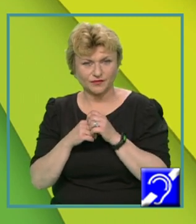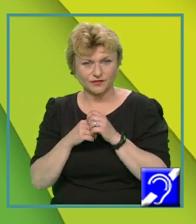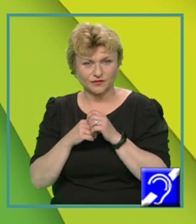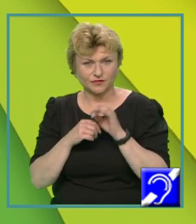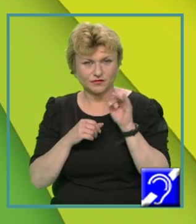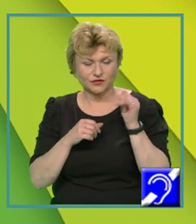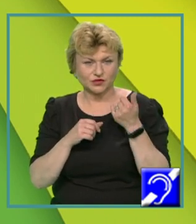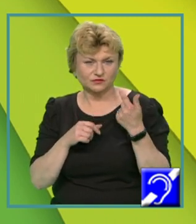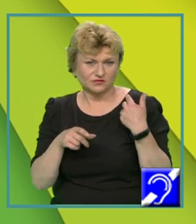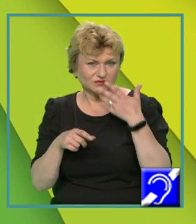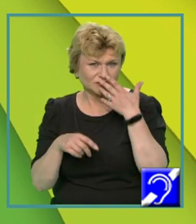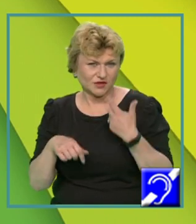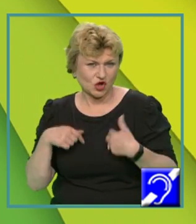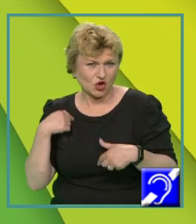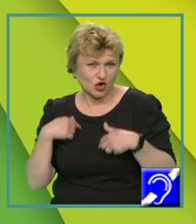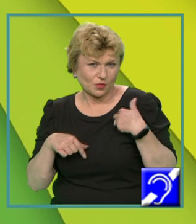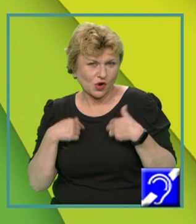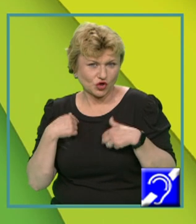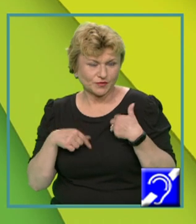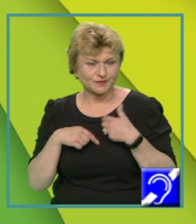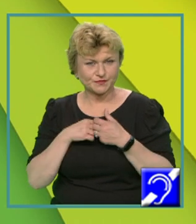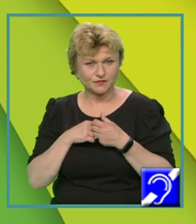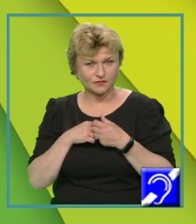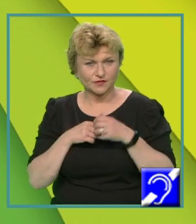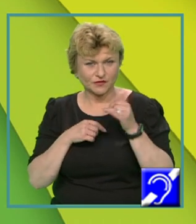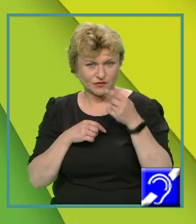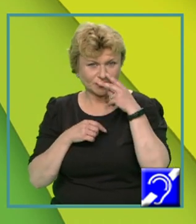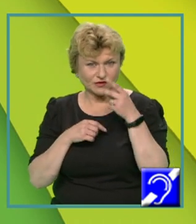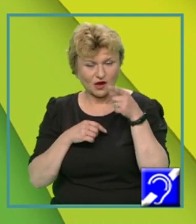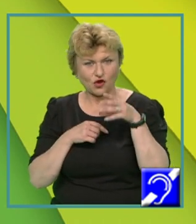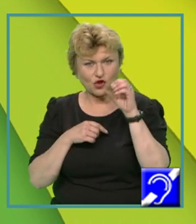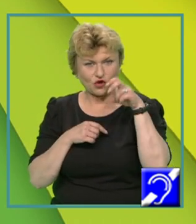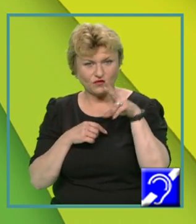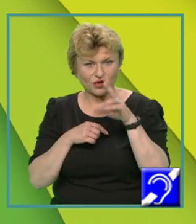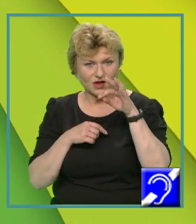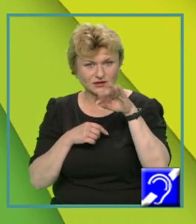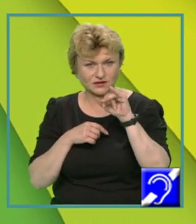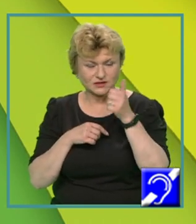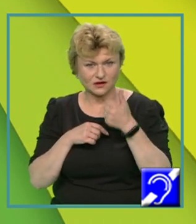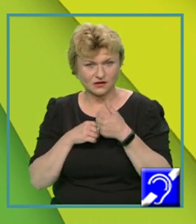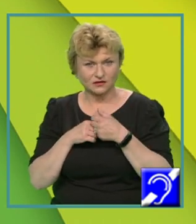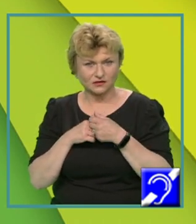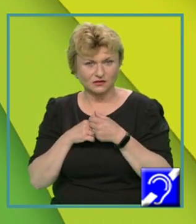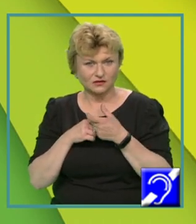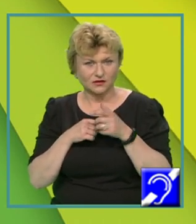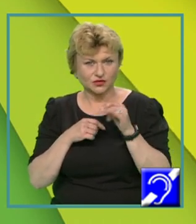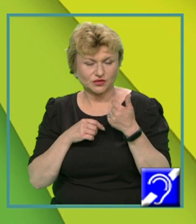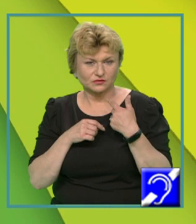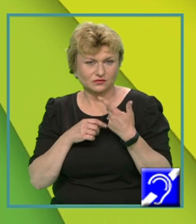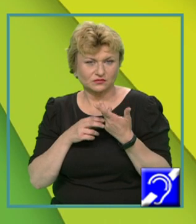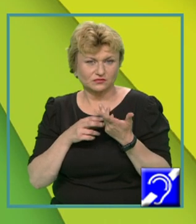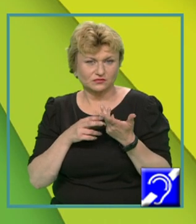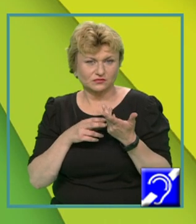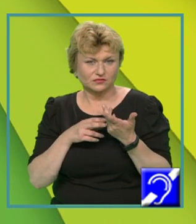și hormonii, estrogen și progesteron. Vedeți aici ovulația, ruperea ovocitului din ovar în ziua 14-a ciclului